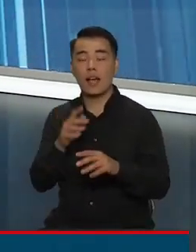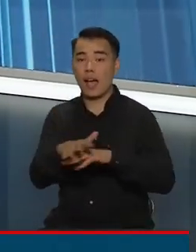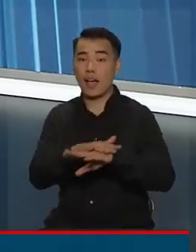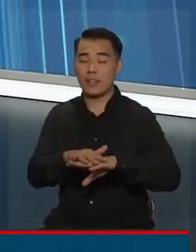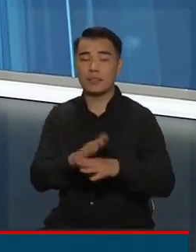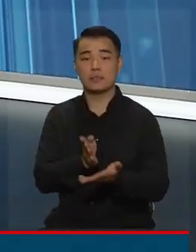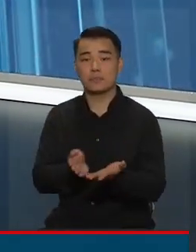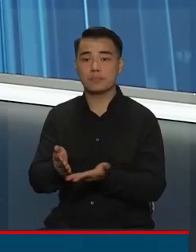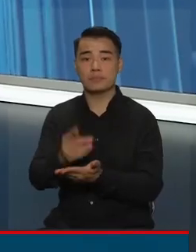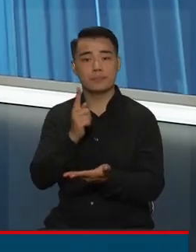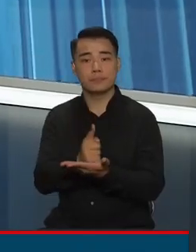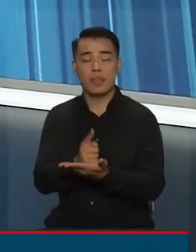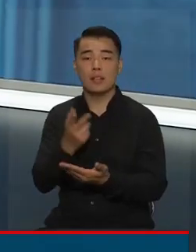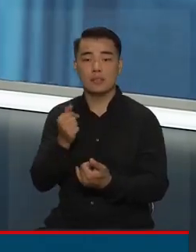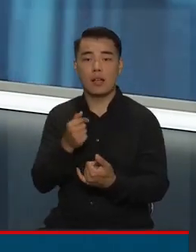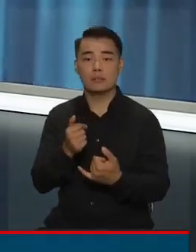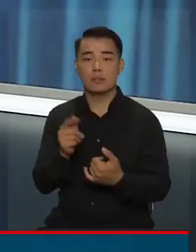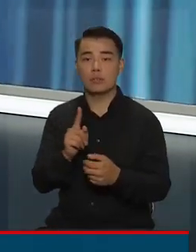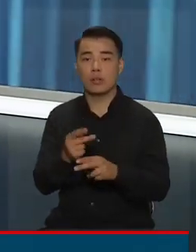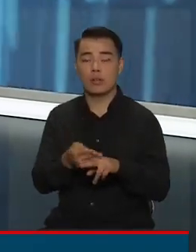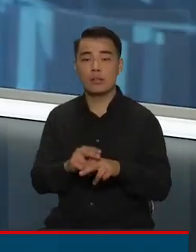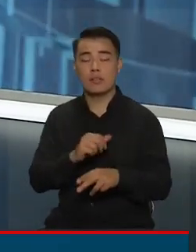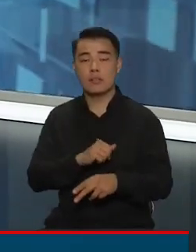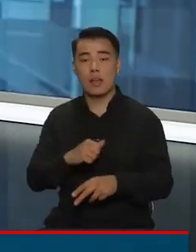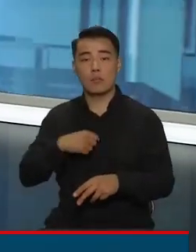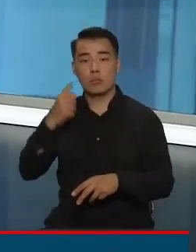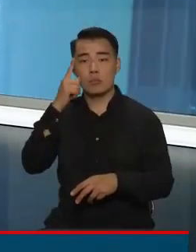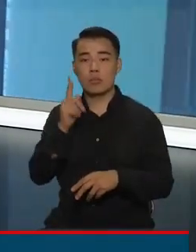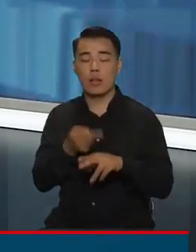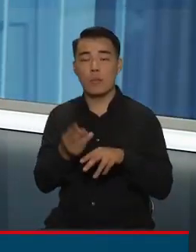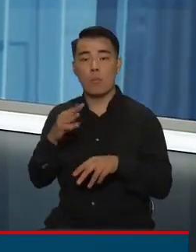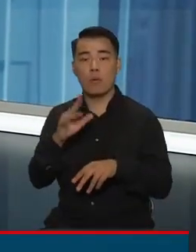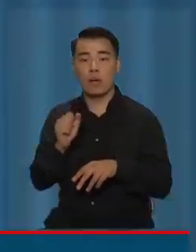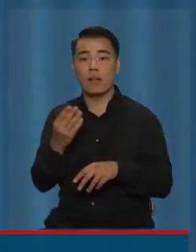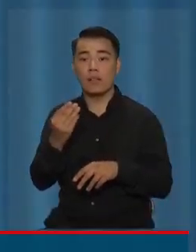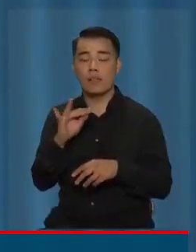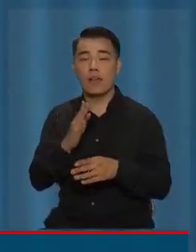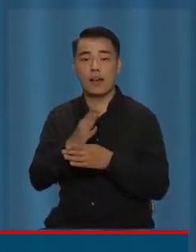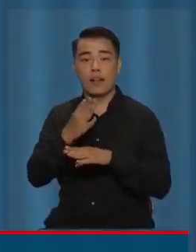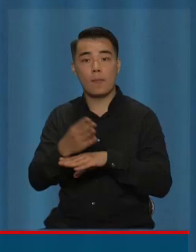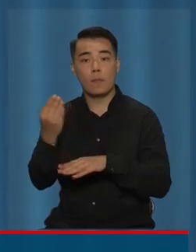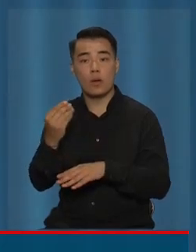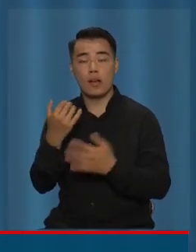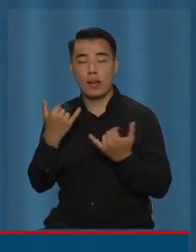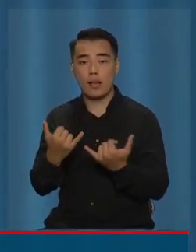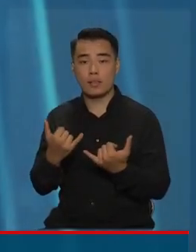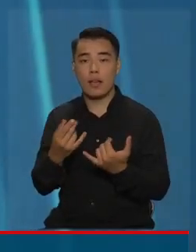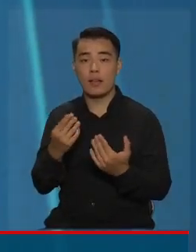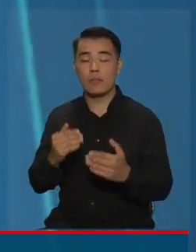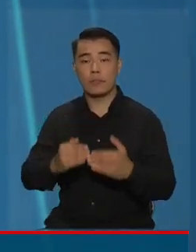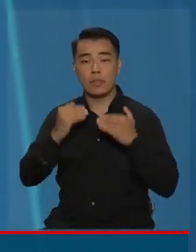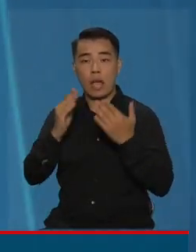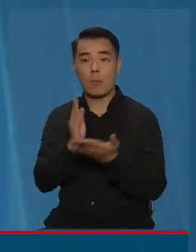халықты айналып кетуге болмайды. Менің ойымша енді ұнның, нанның бағасы қазір көтеріліп